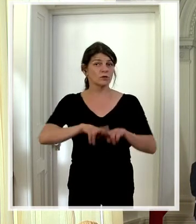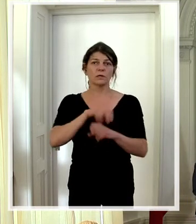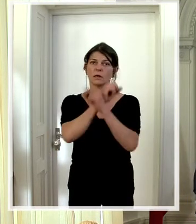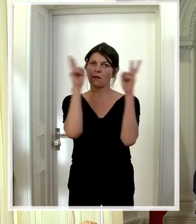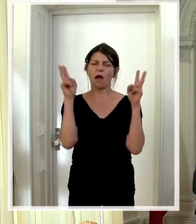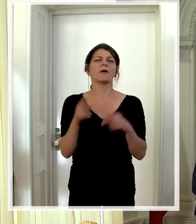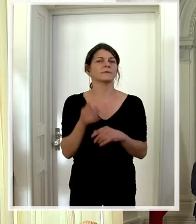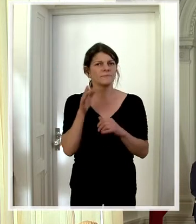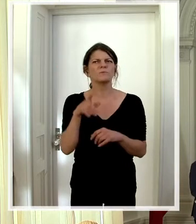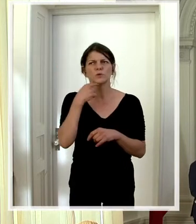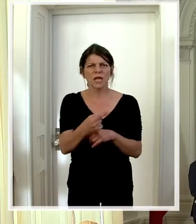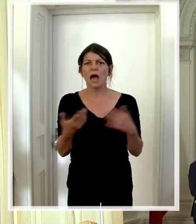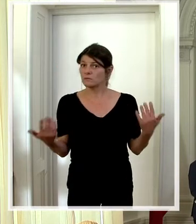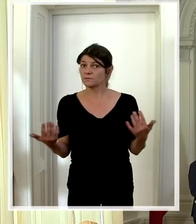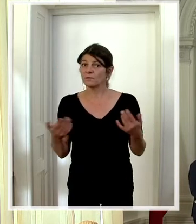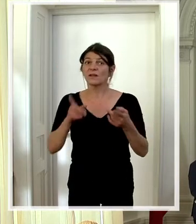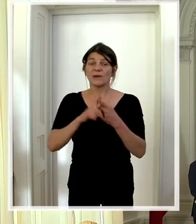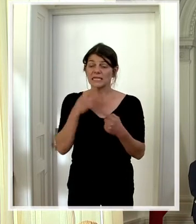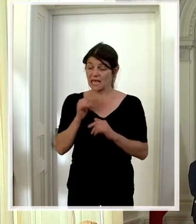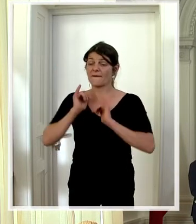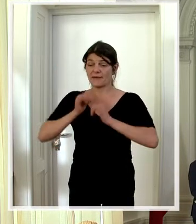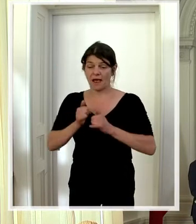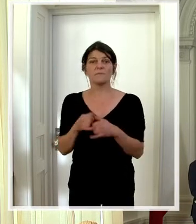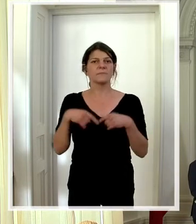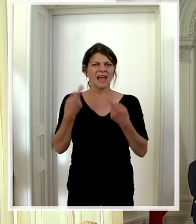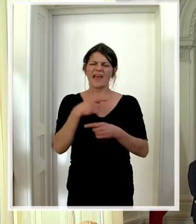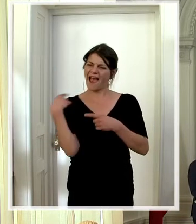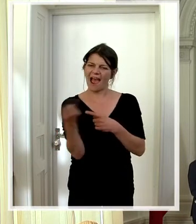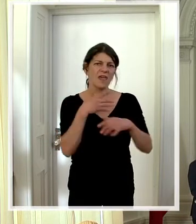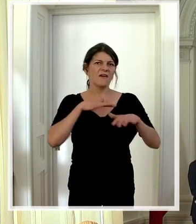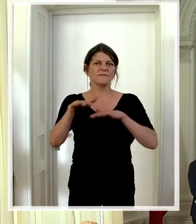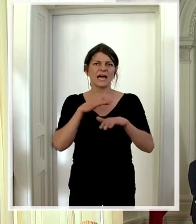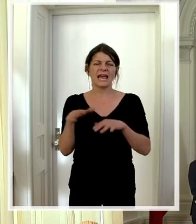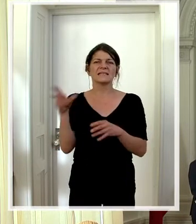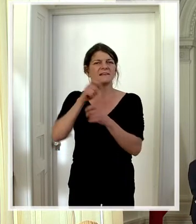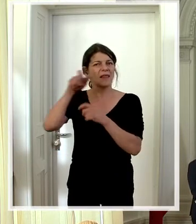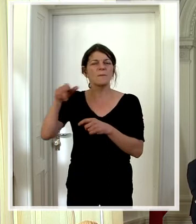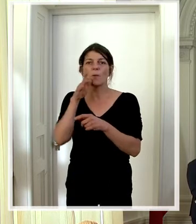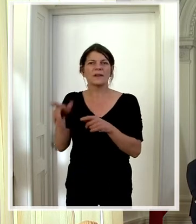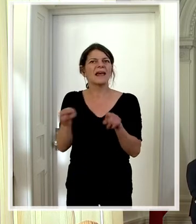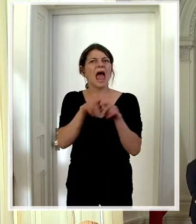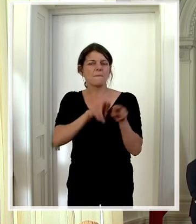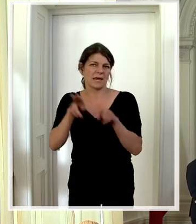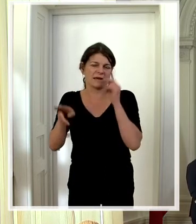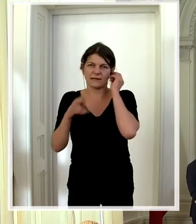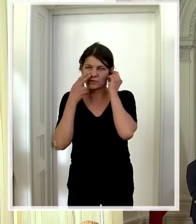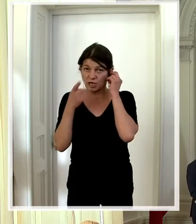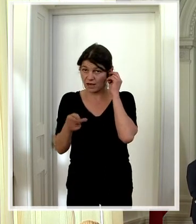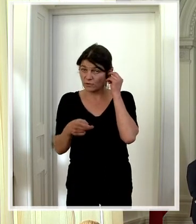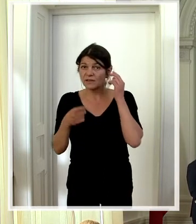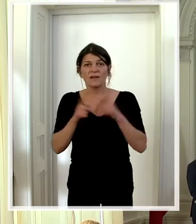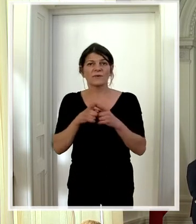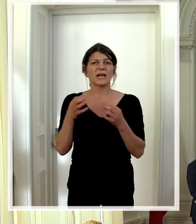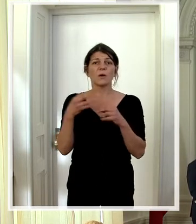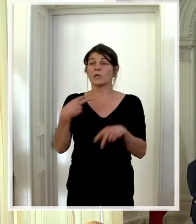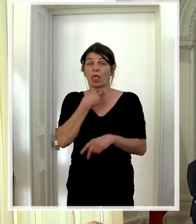da, dass man sieht, wenn es ein Ja gibt, dann werden alle Verkehrsträger quasi gleichberechtigt. Quasi dann tut man die große Blockade, die wir in